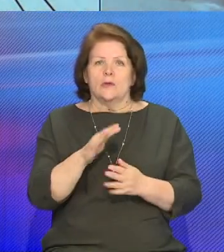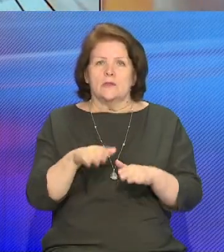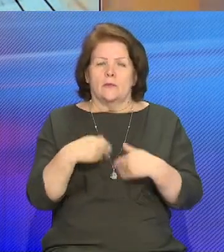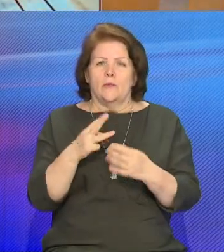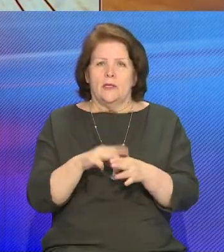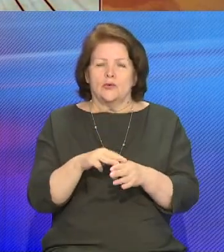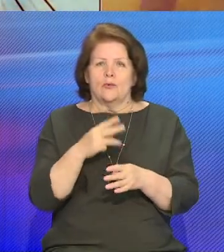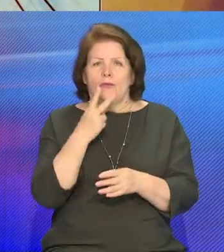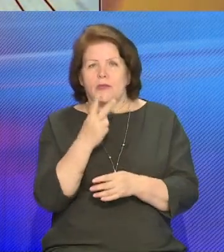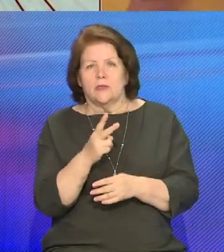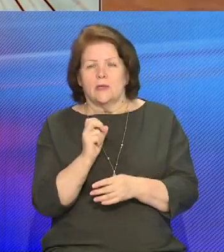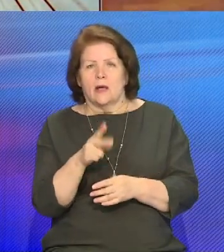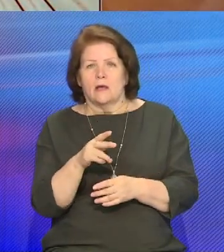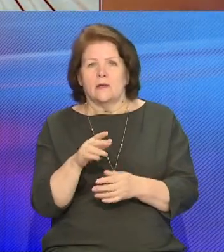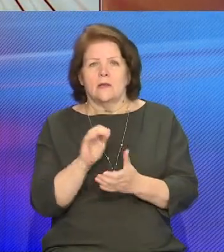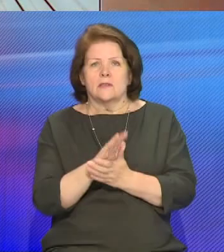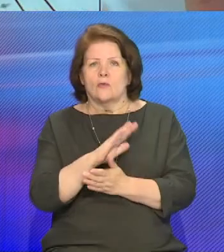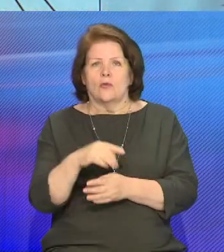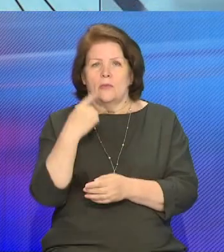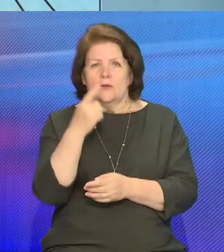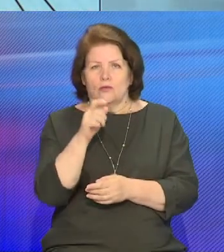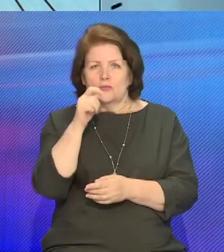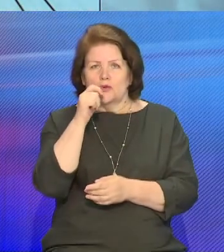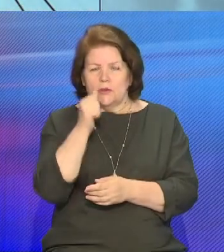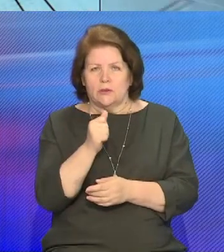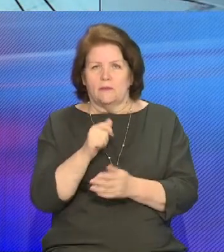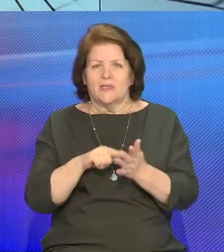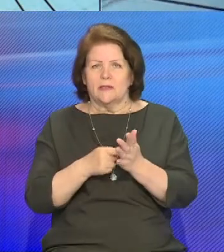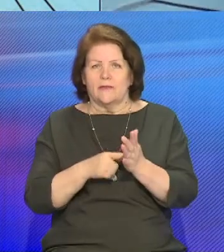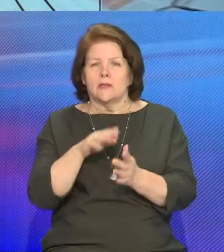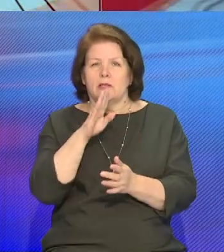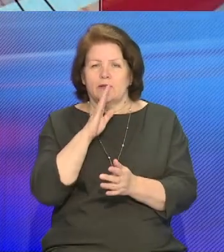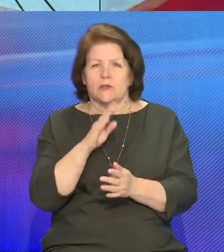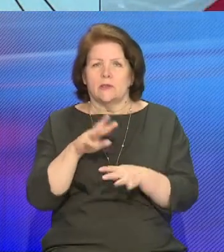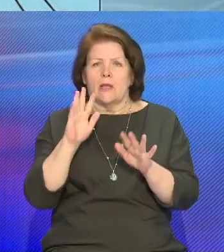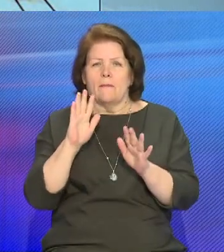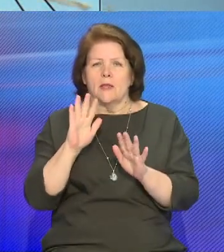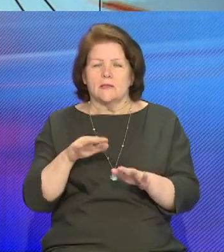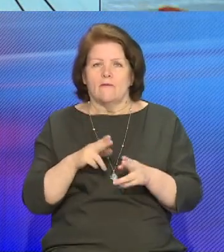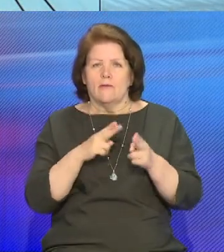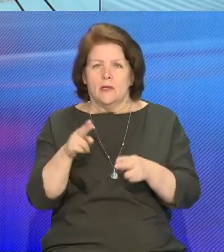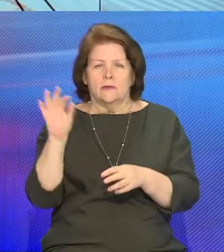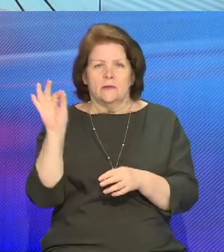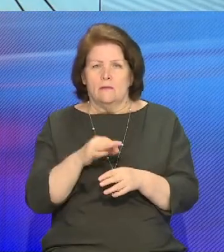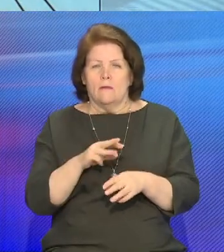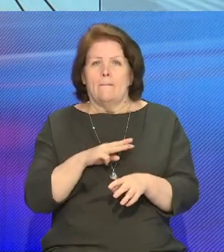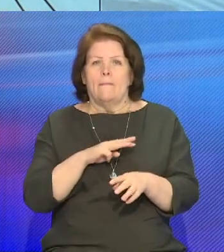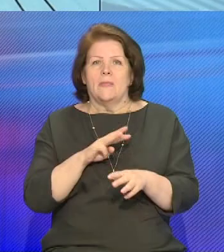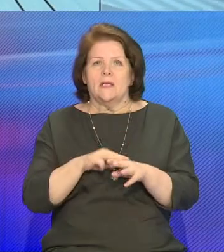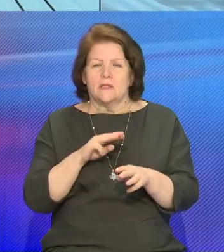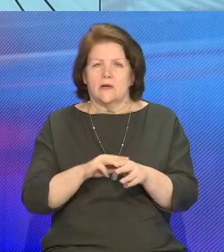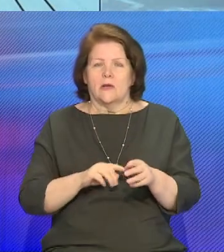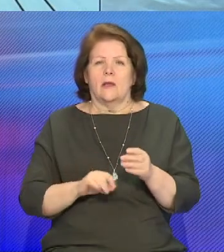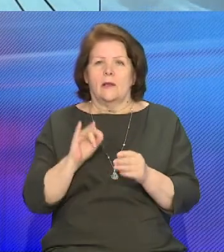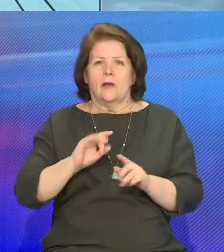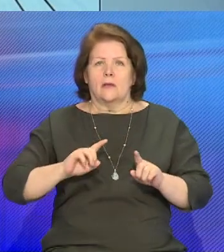мужчына прыставаў да дзяўчынкі. На месца неадкладна выехалі міліцыянеры і затрымалі падазронага. Па факце следчымі пачата